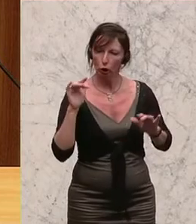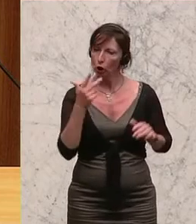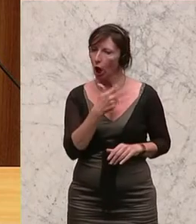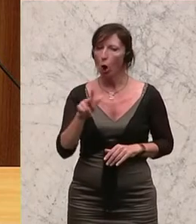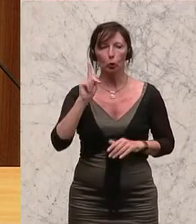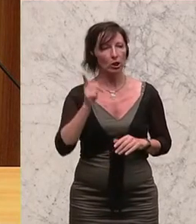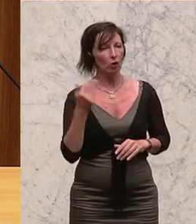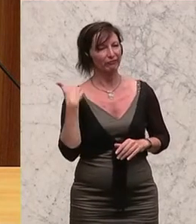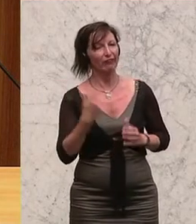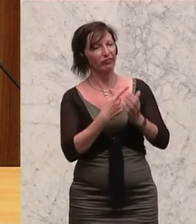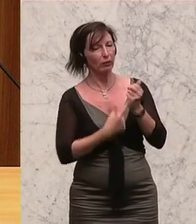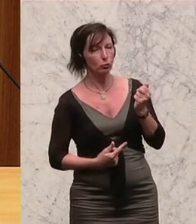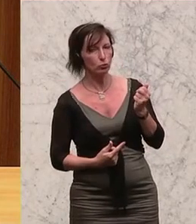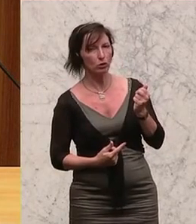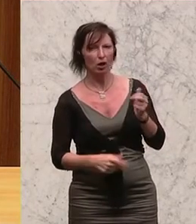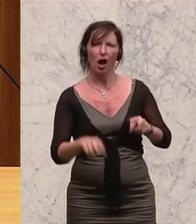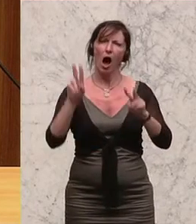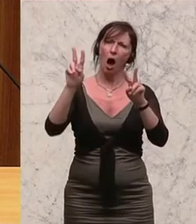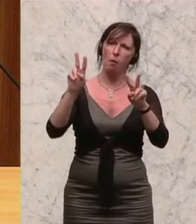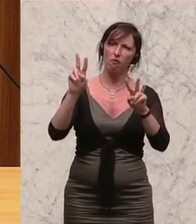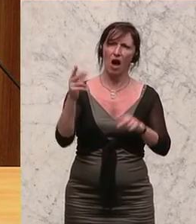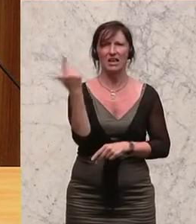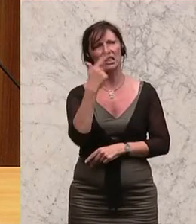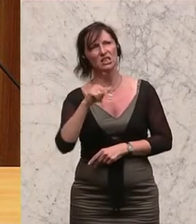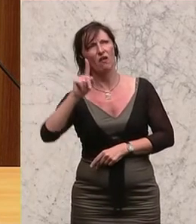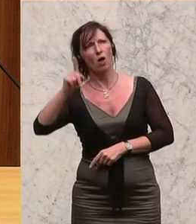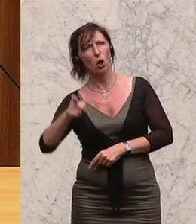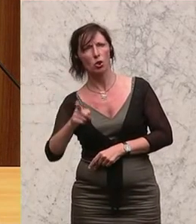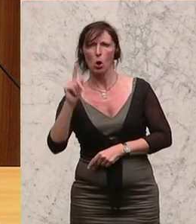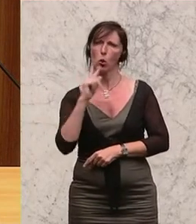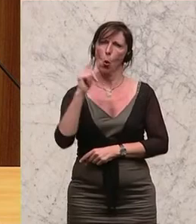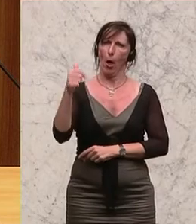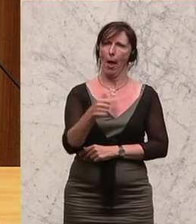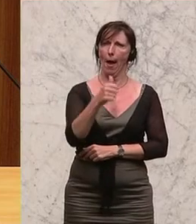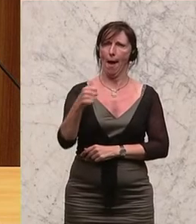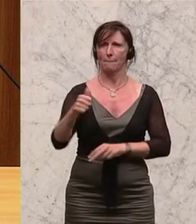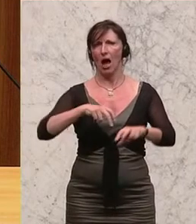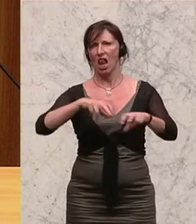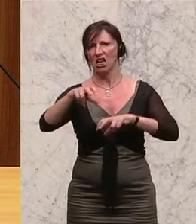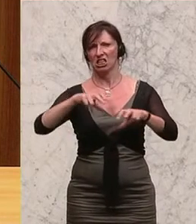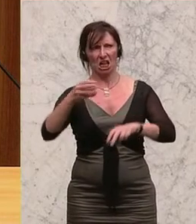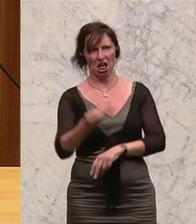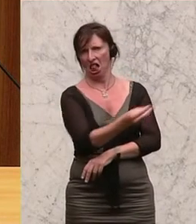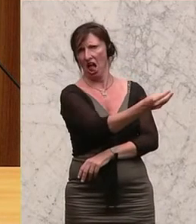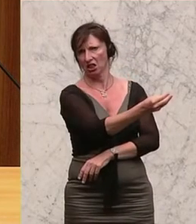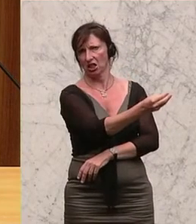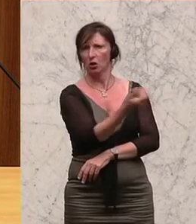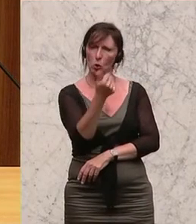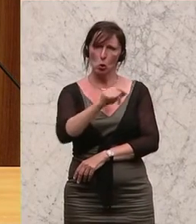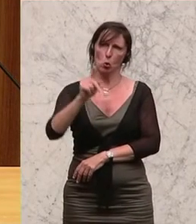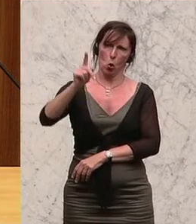300.000 Verlust gemacht, aber in Wahrheit 200.000 sind als Einmalmaßnahme für Griechenland angefallen und